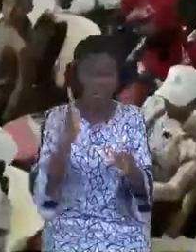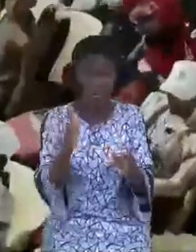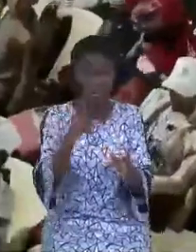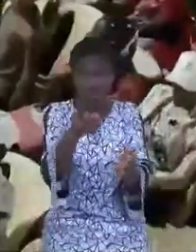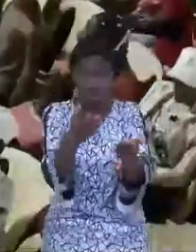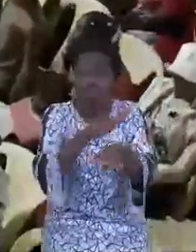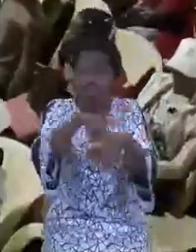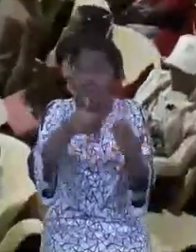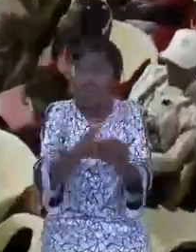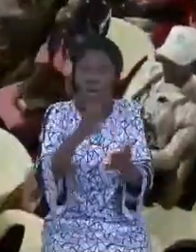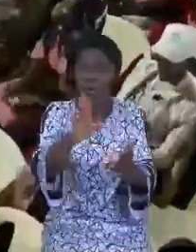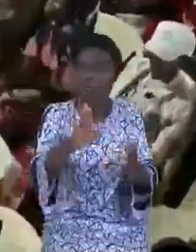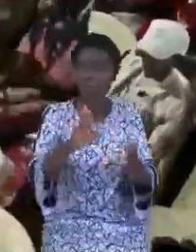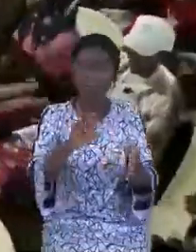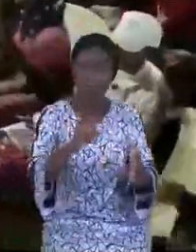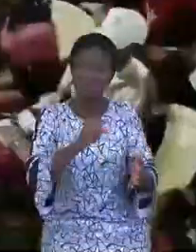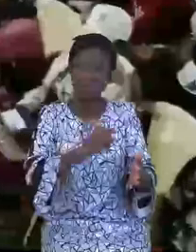condamnations, tous tes jugements.